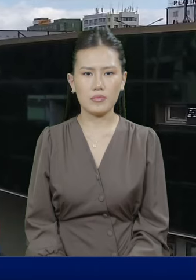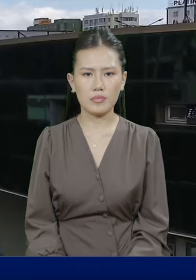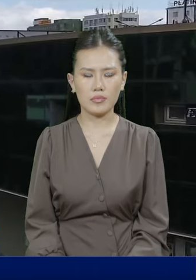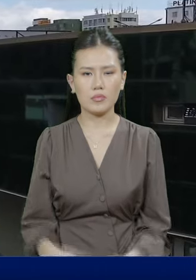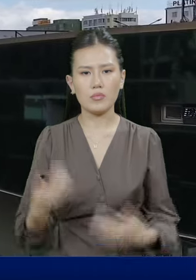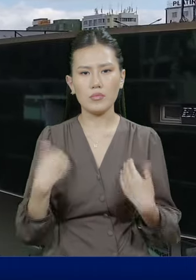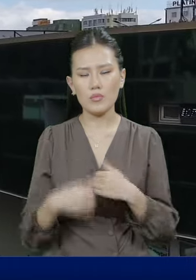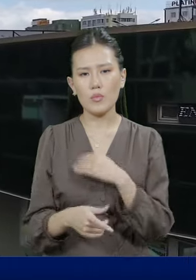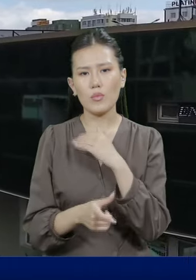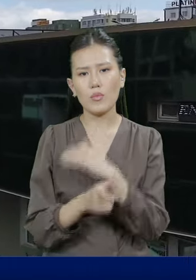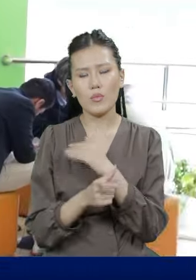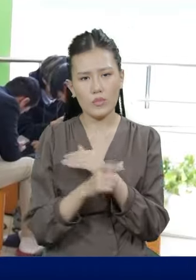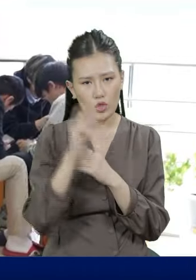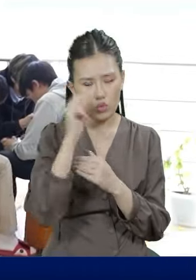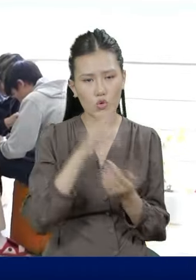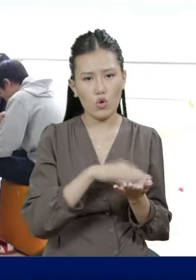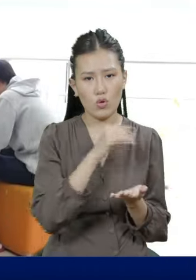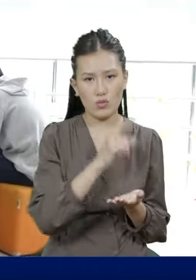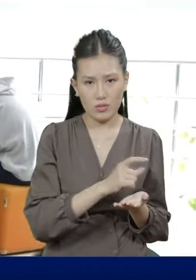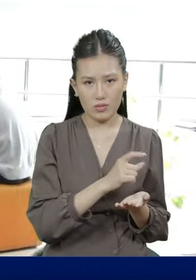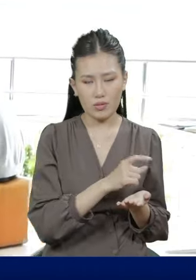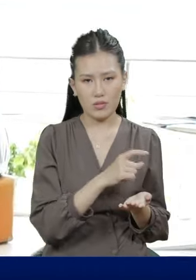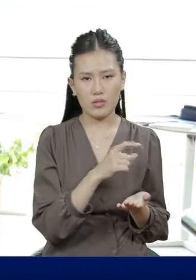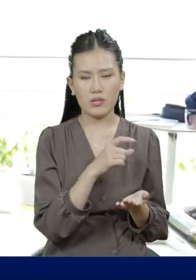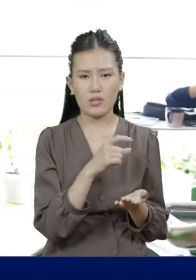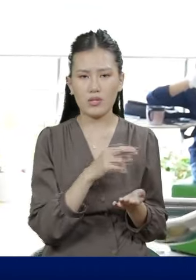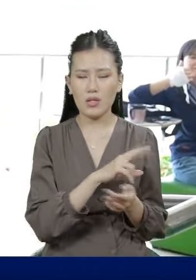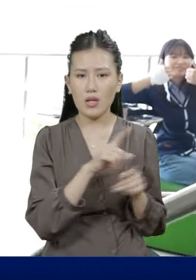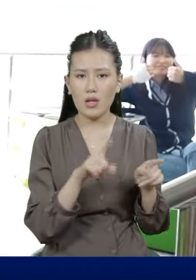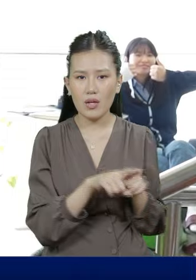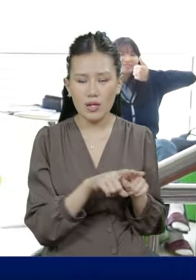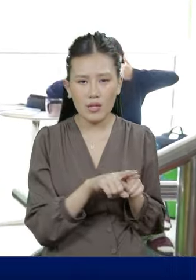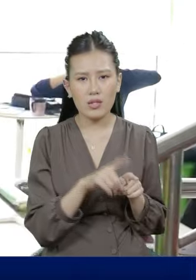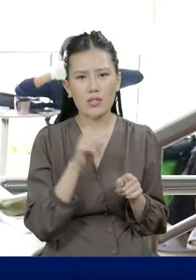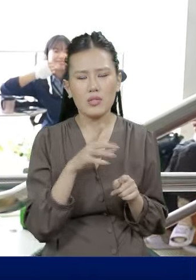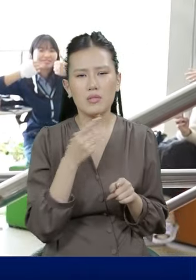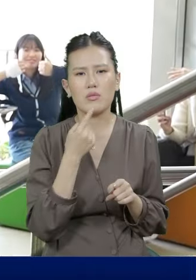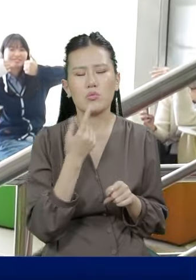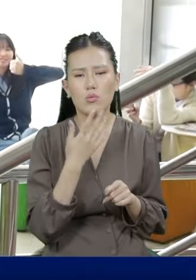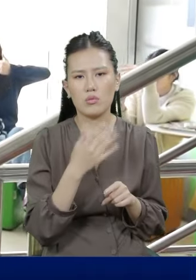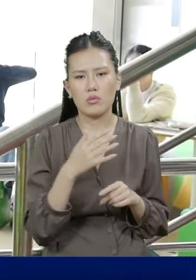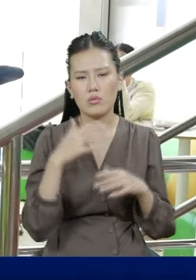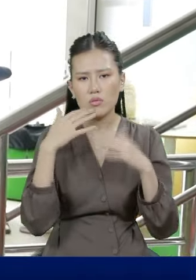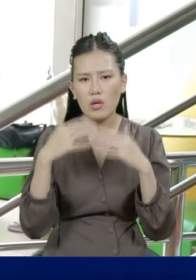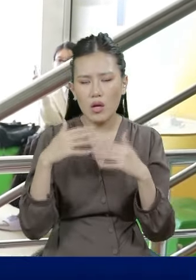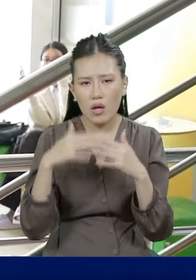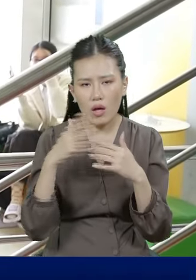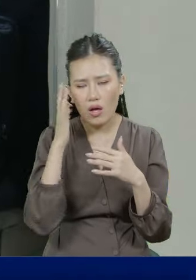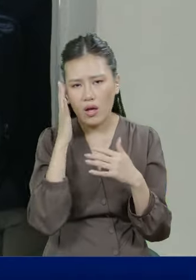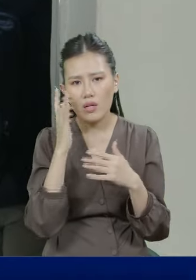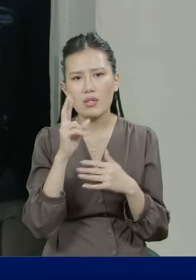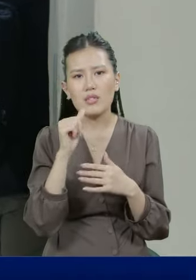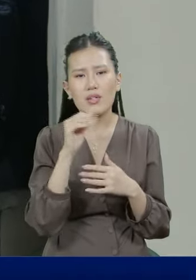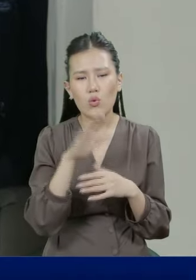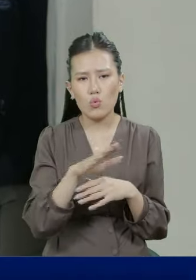Багш мэрэгчлэр суралцж байгаа оюутнуудад онлайн мэдлэгтэй дүүцхүүц нэг ур чадвар шаарддаг нь заах арга барил хүүхдэд танин мэдвэлэх чадвар.